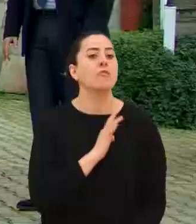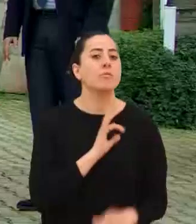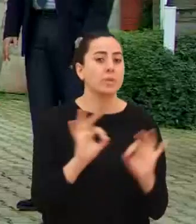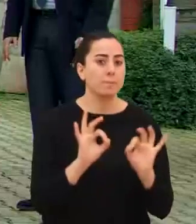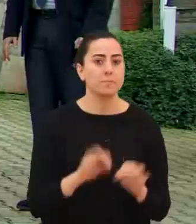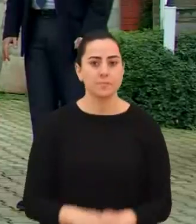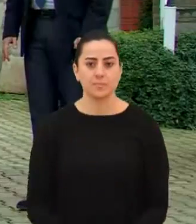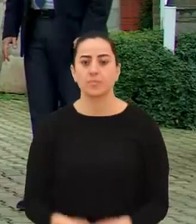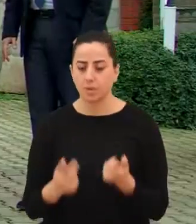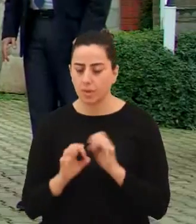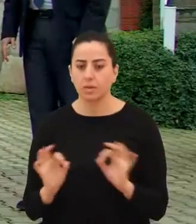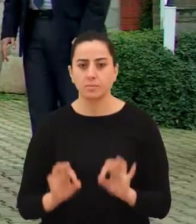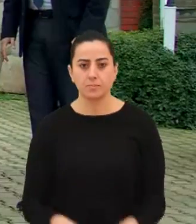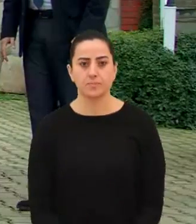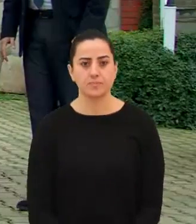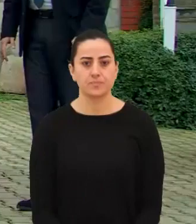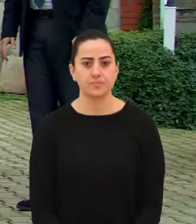mı? Tamam abi.